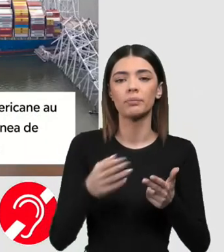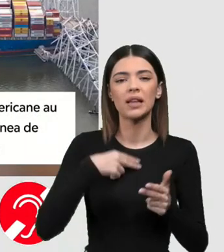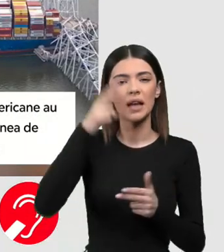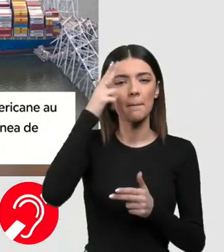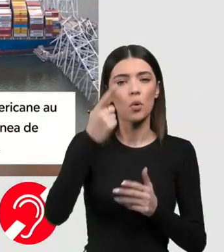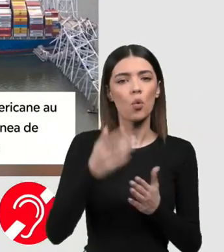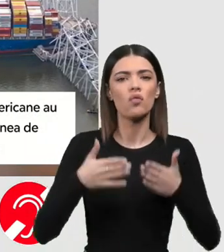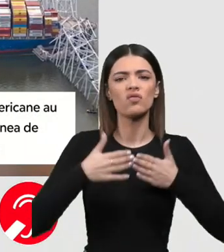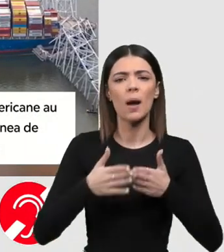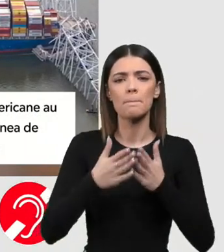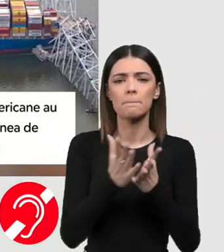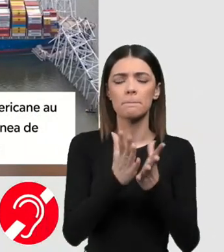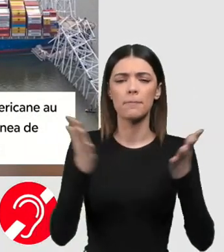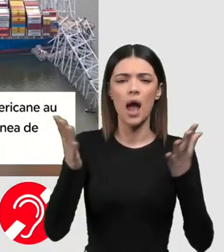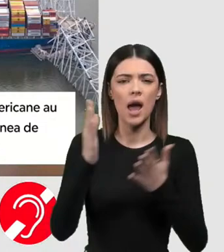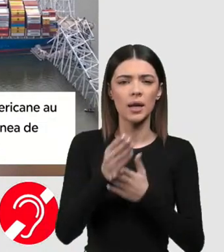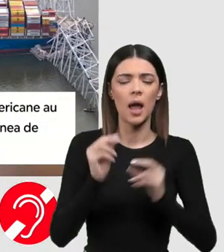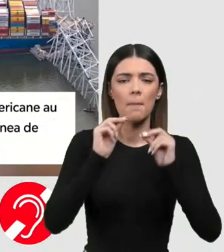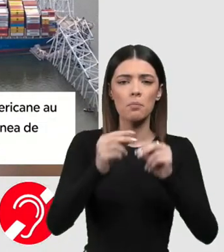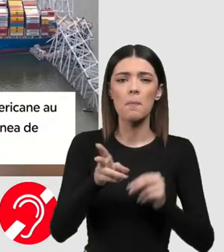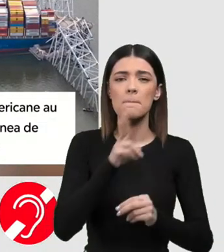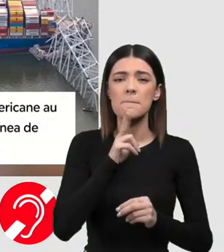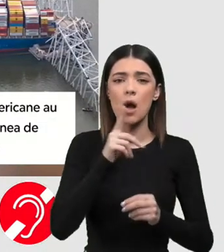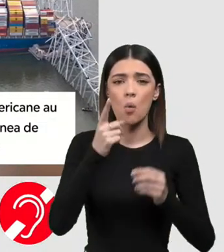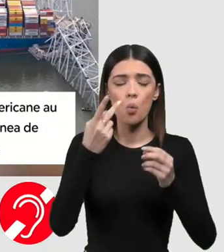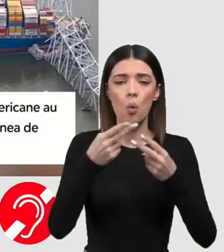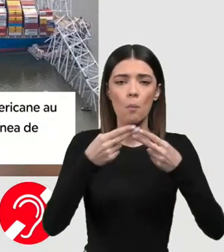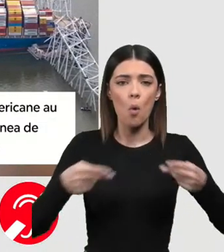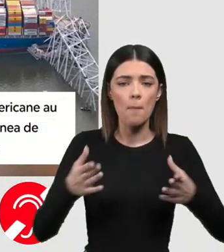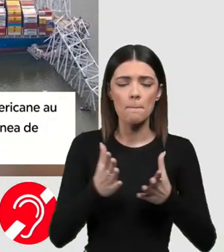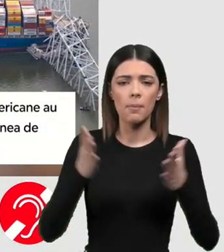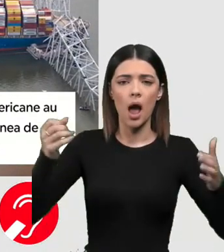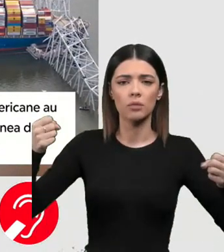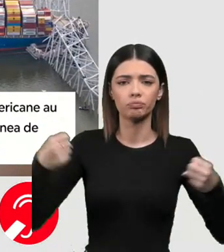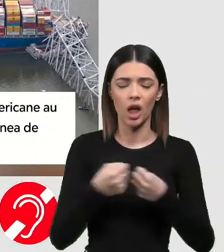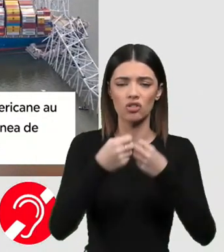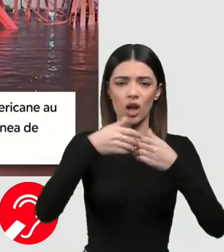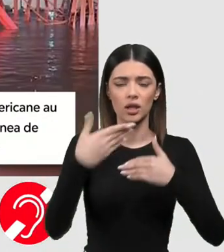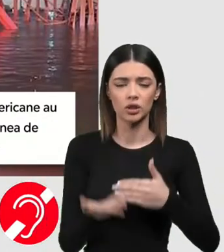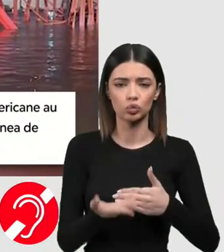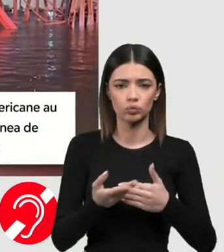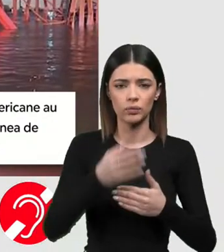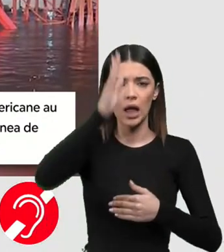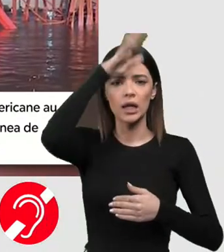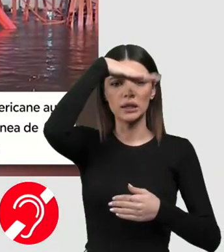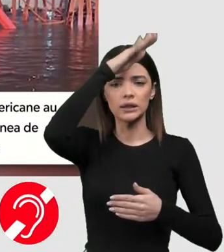ore. Îți amintesc un vapor de mari dimensiuni a intrat marți într-un pod uriaș, provocând prăbușirea acestuia.